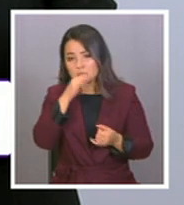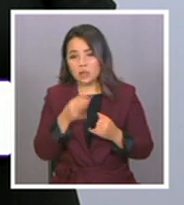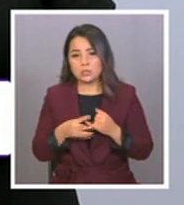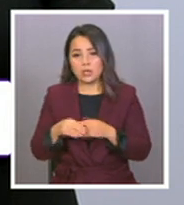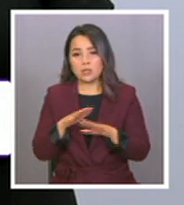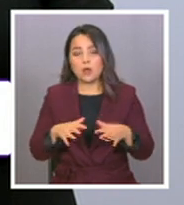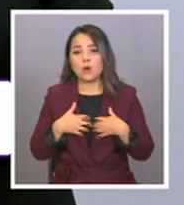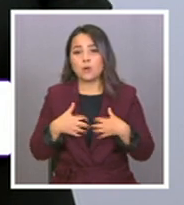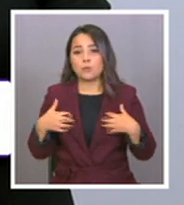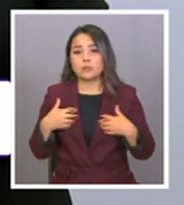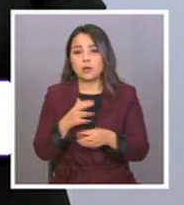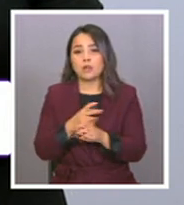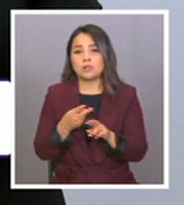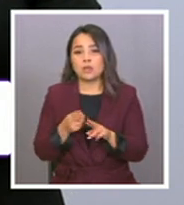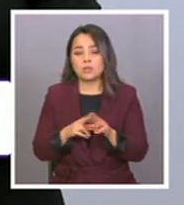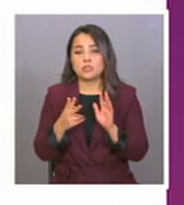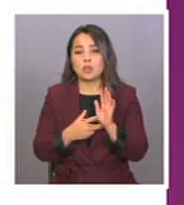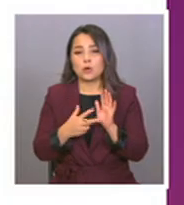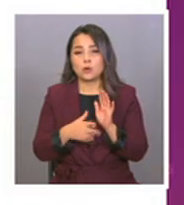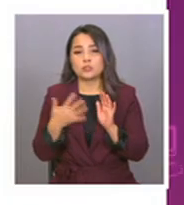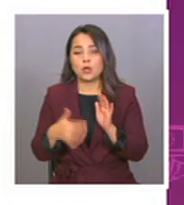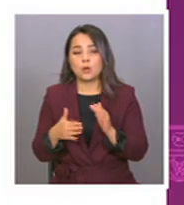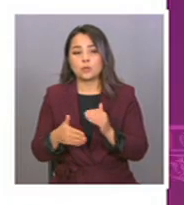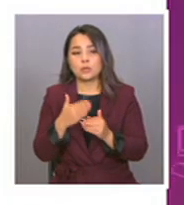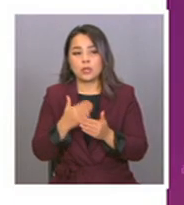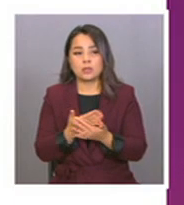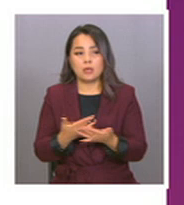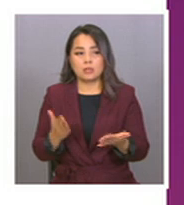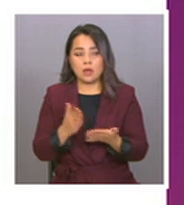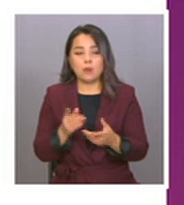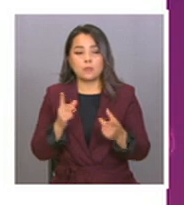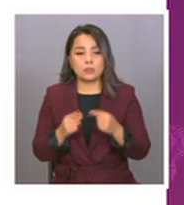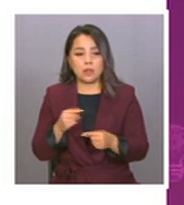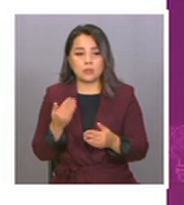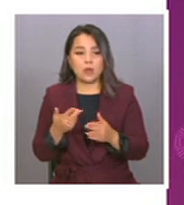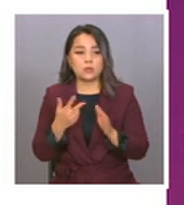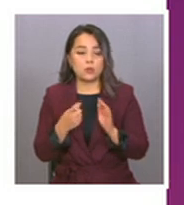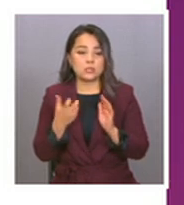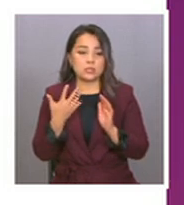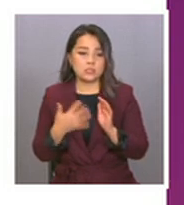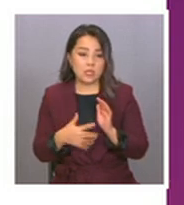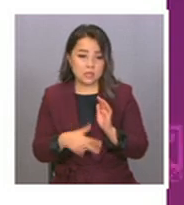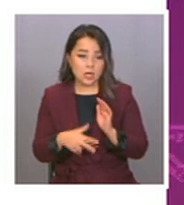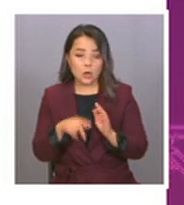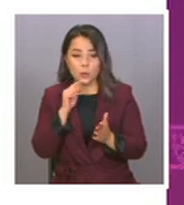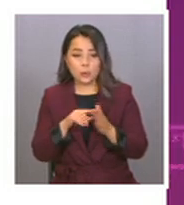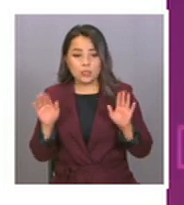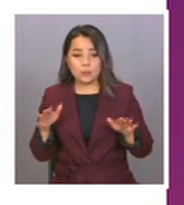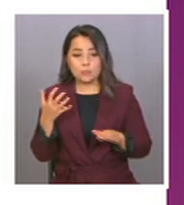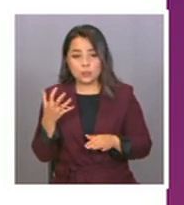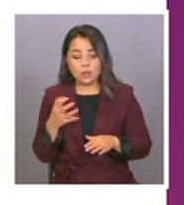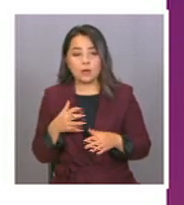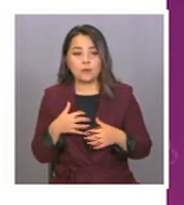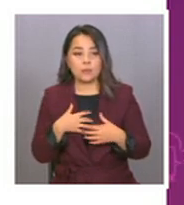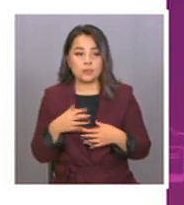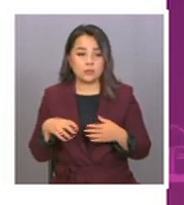омыртқалы жануарлардың 850 түрі бар. Оның ішінде сүтқоректілердің 180, құстардың 500, бауырымен